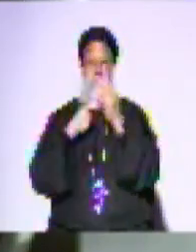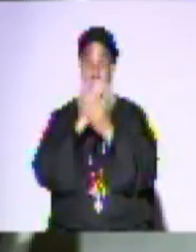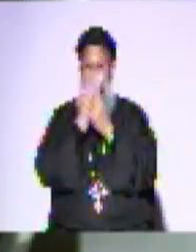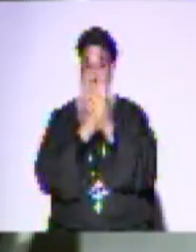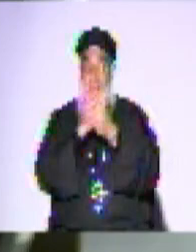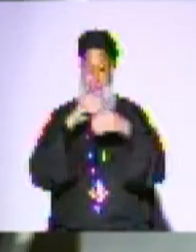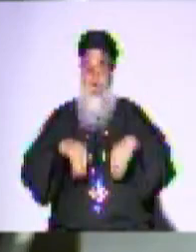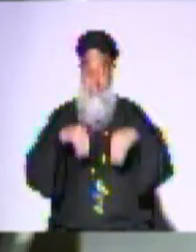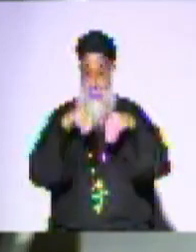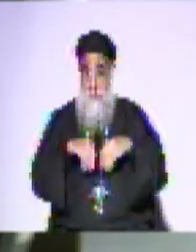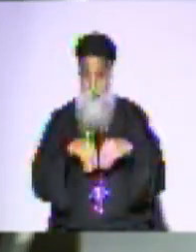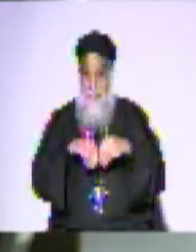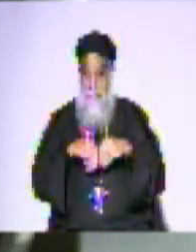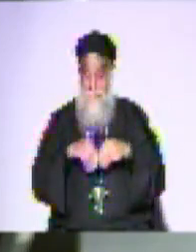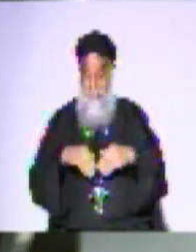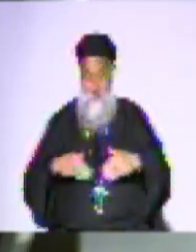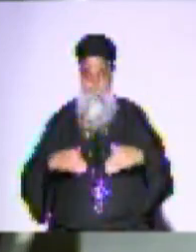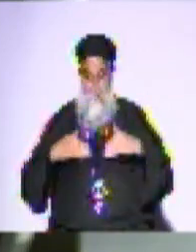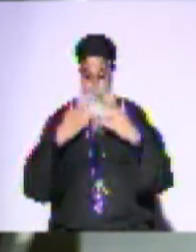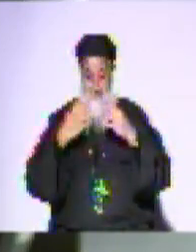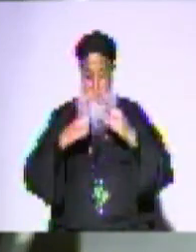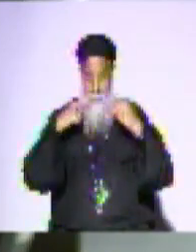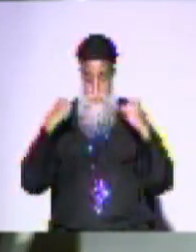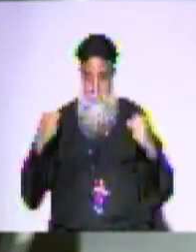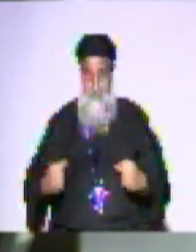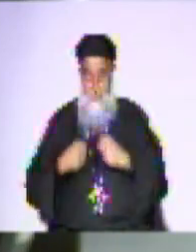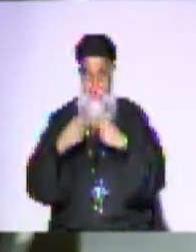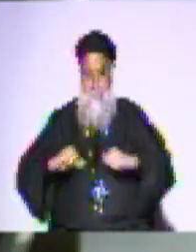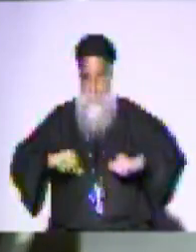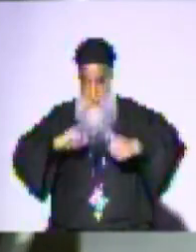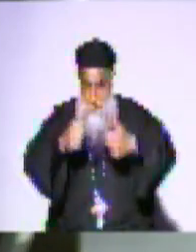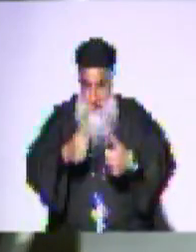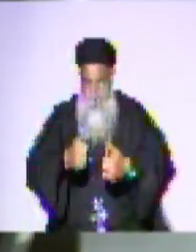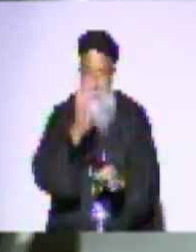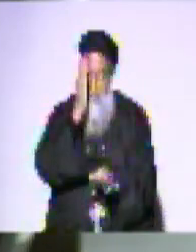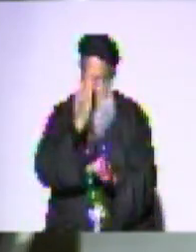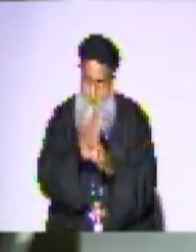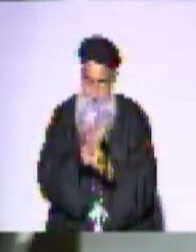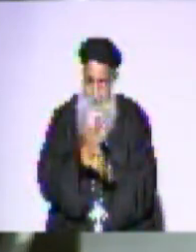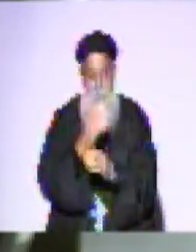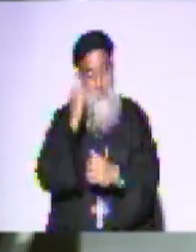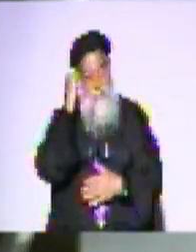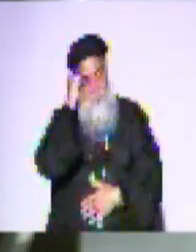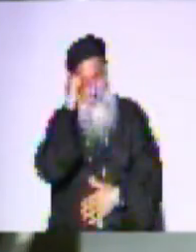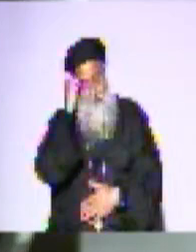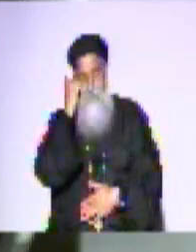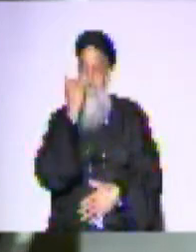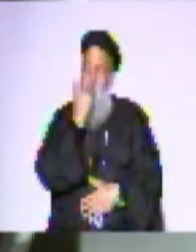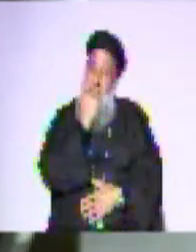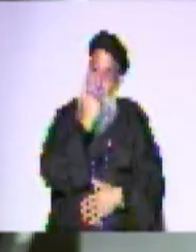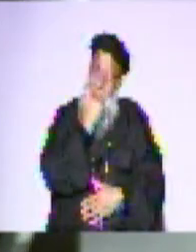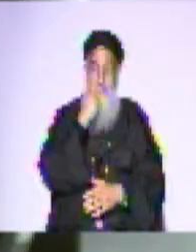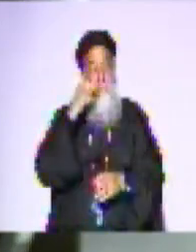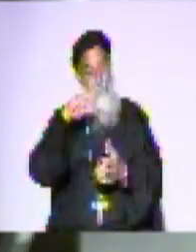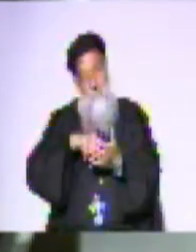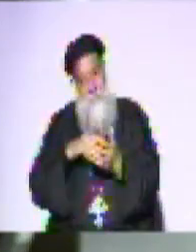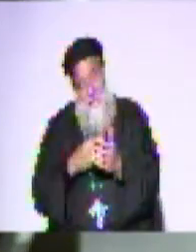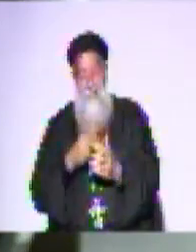صغير ادت له الإمكانية أنه يتوب، ادت له الإمكانية أنه يولد ولادة جديدة